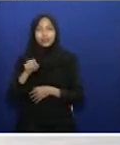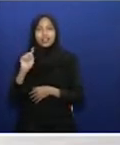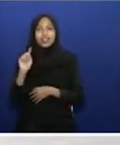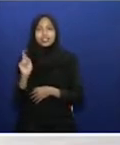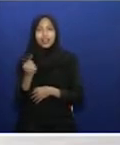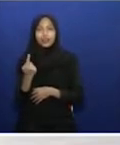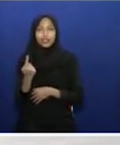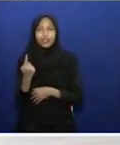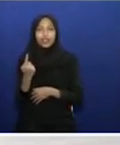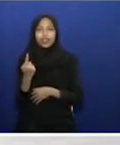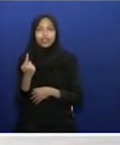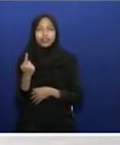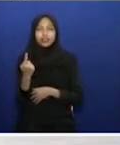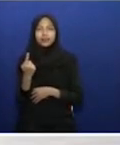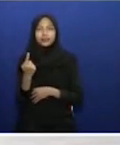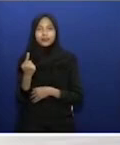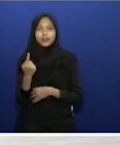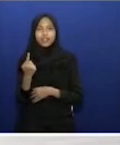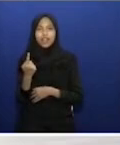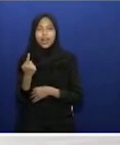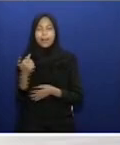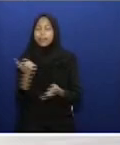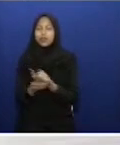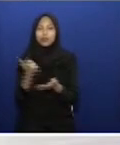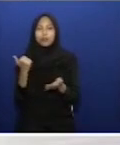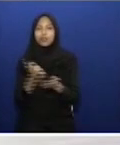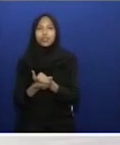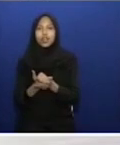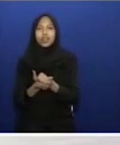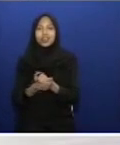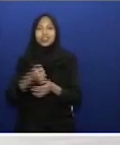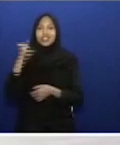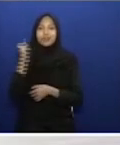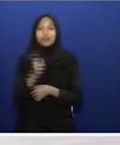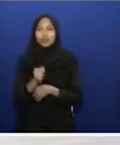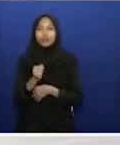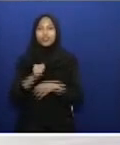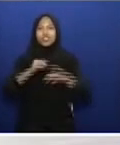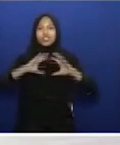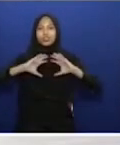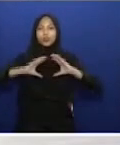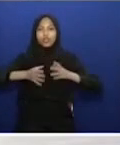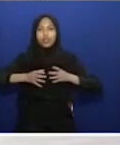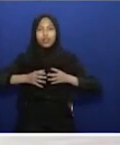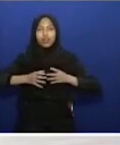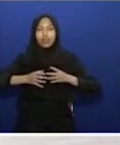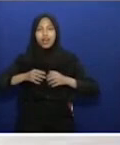satu yang paling terburuk di dunia. Akibat karena